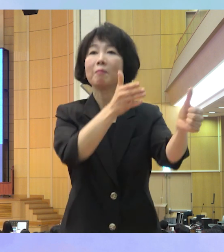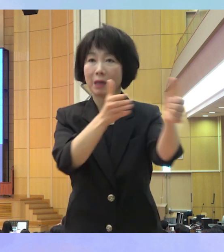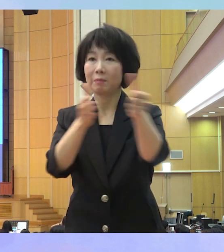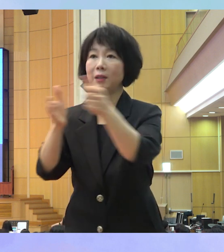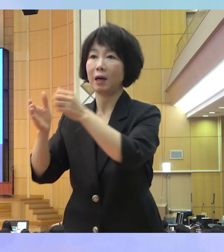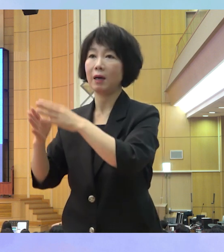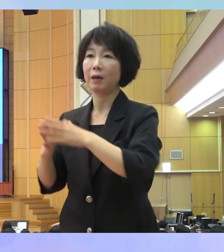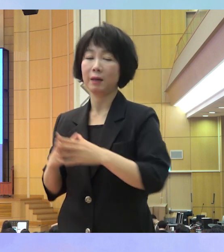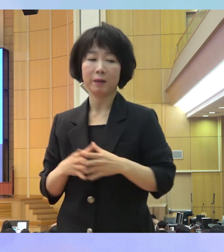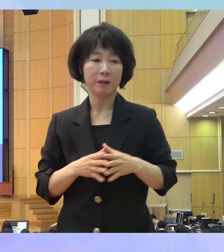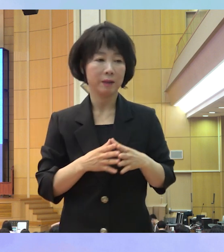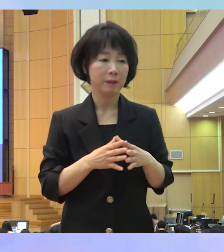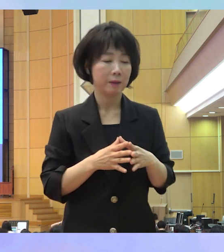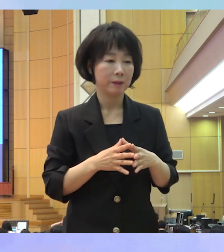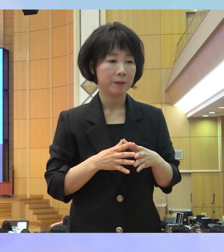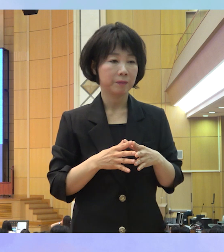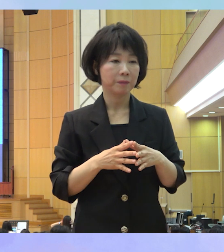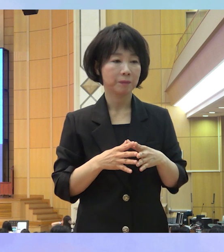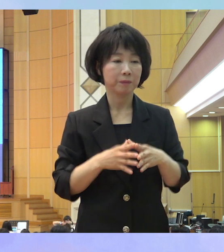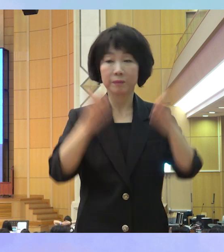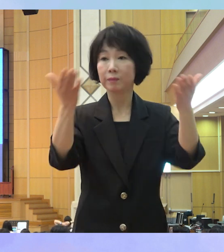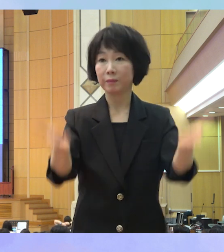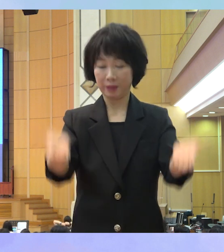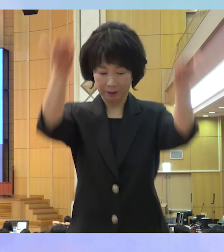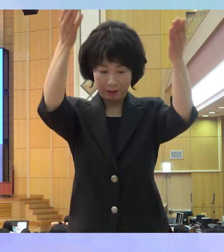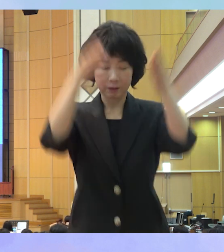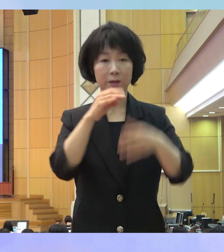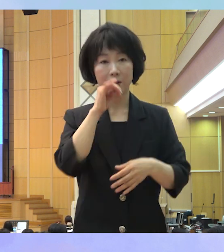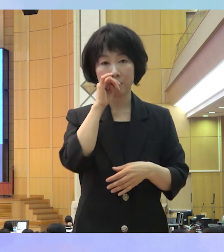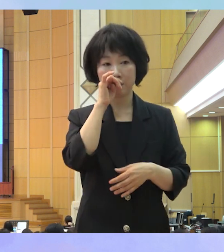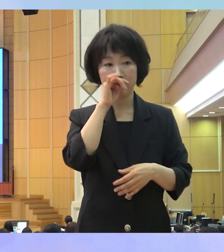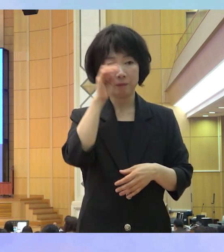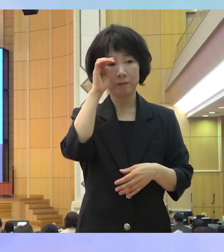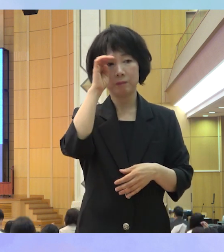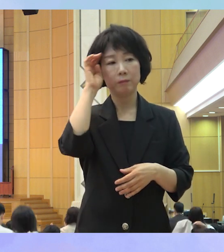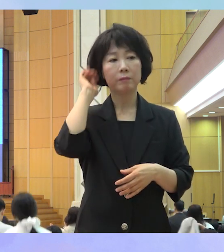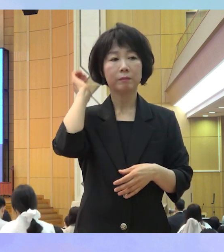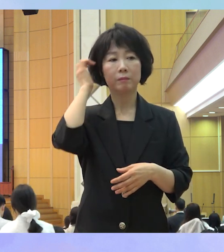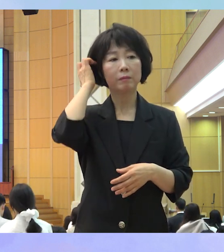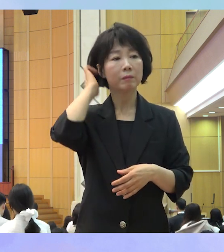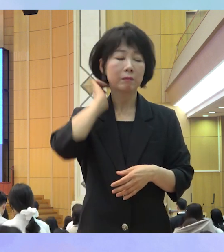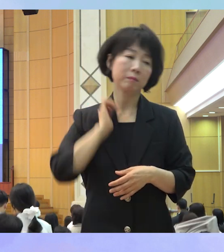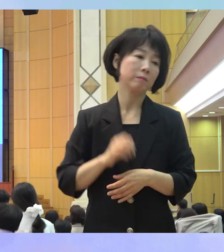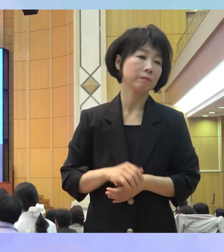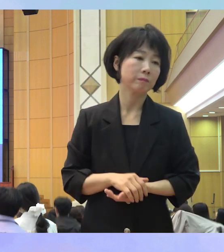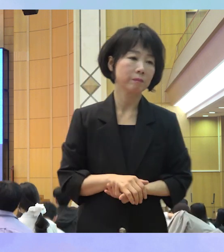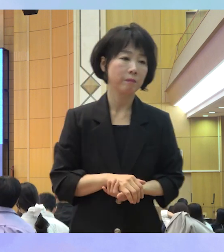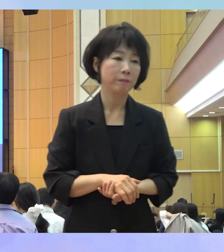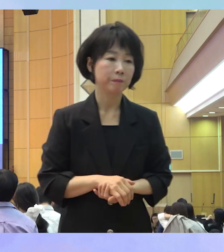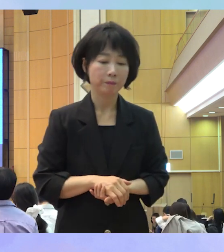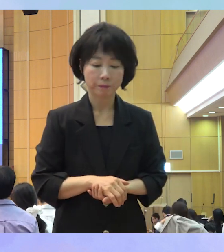가셔서 환영에 참석해 주시길 바라겠습니다. 다 같이 일어나셔서 오늘은 어버이 주일인